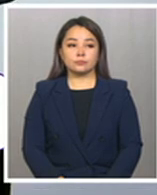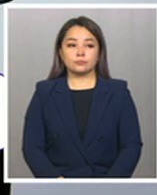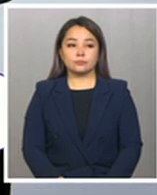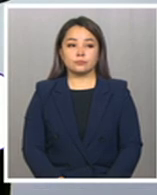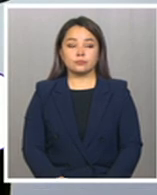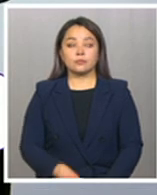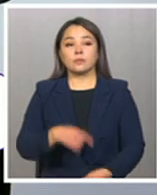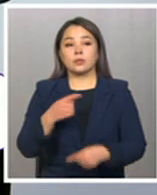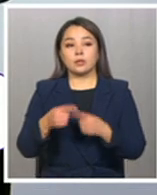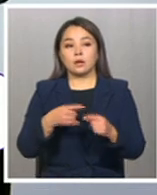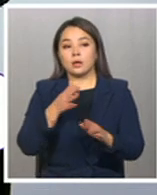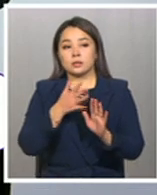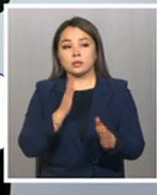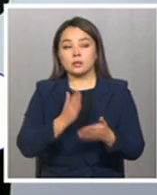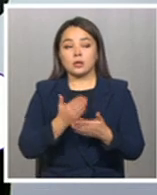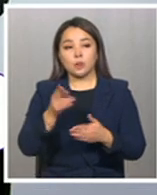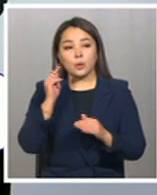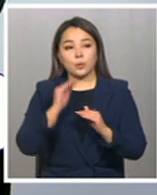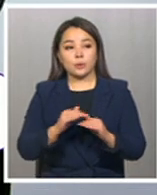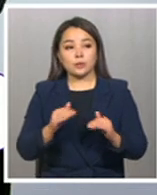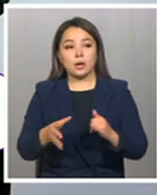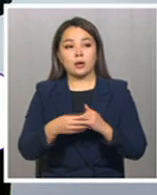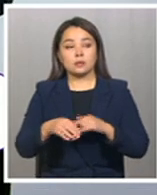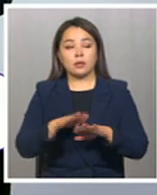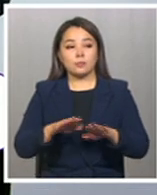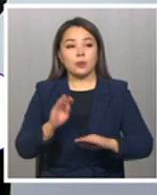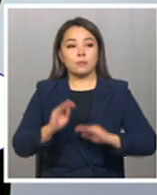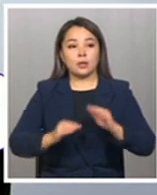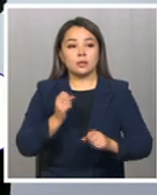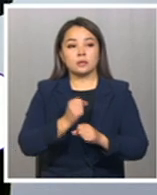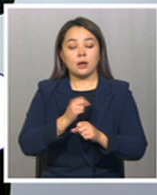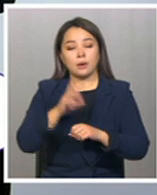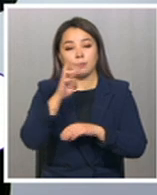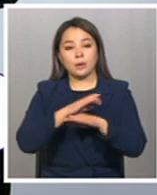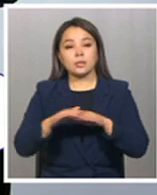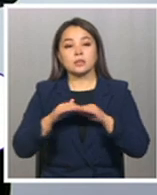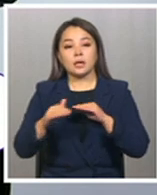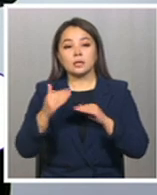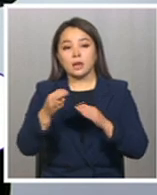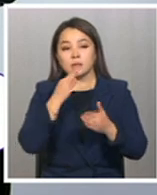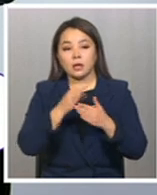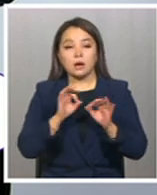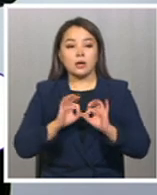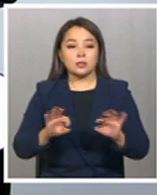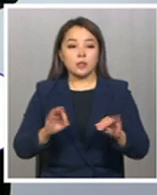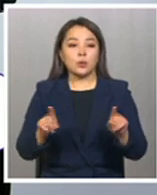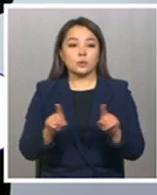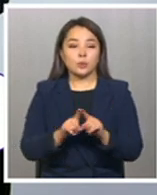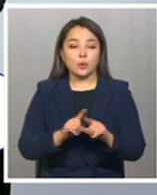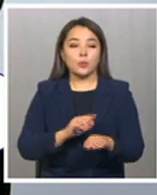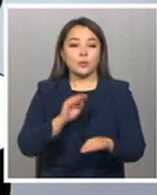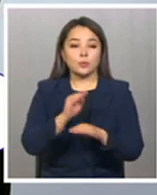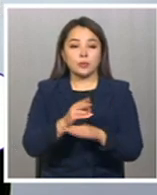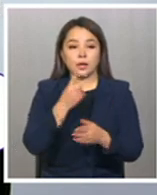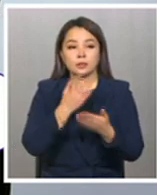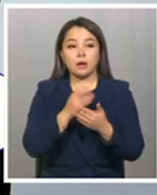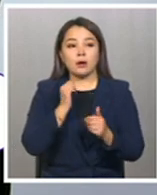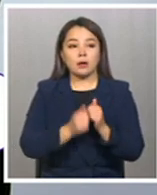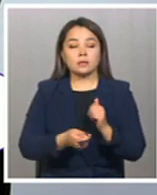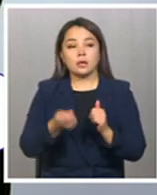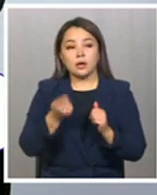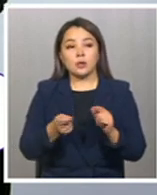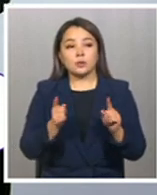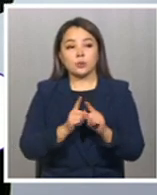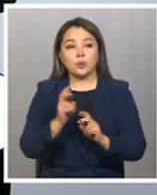Келесі кезекте жалпы оқушылар аймақтық мамандандыру, жалпы яғни мемлекеттік деңгейде айтарлықтай үлеске ие болатын әрі арзан